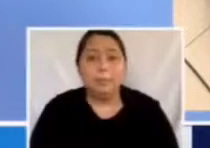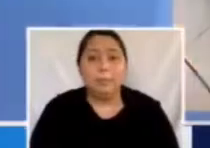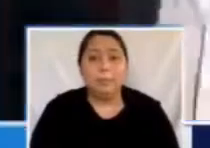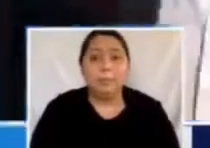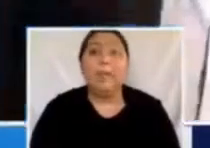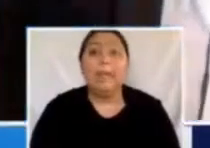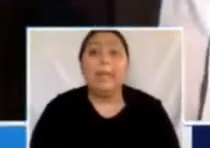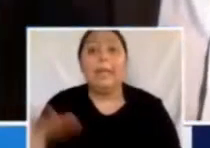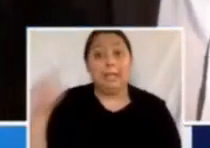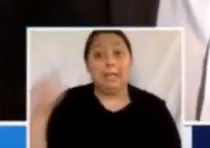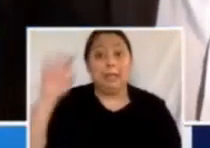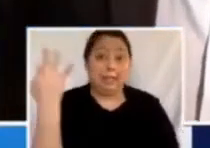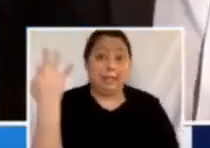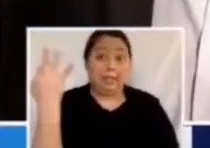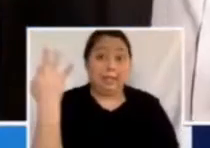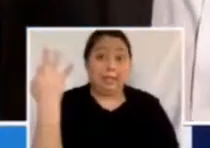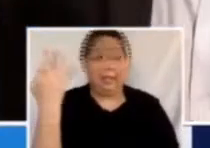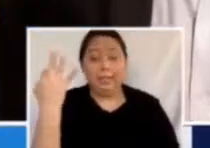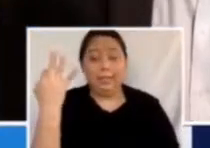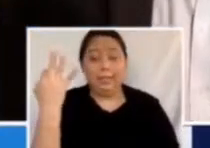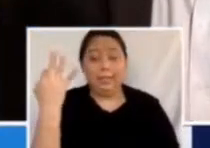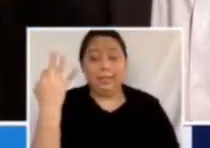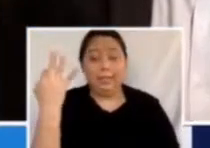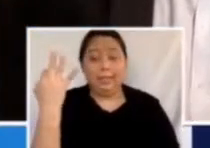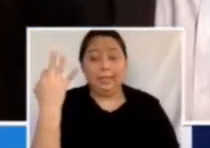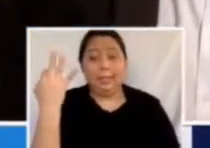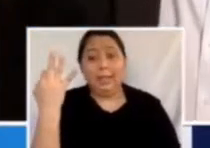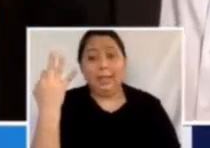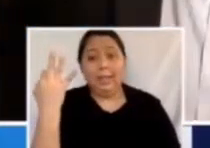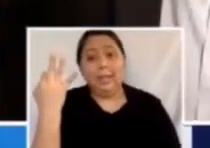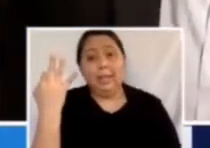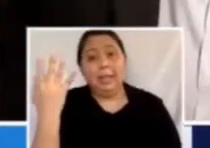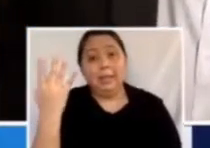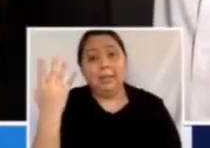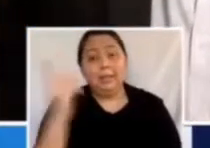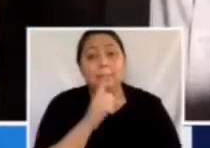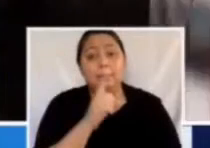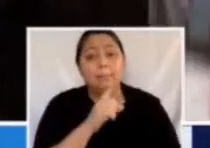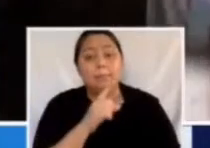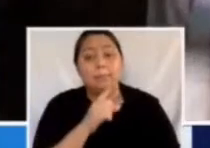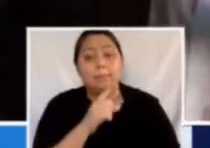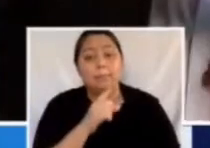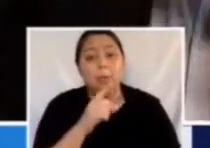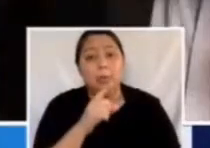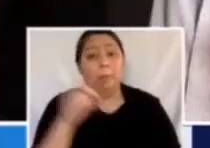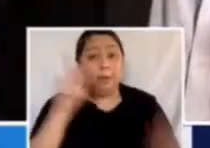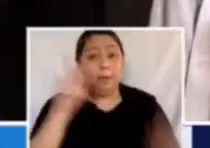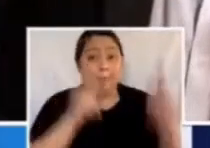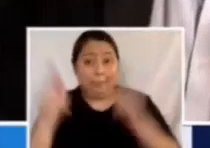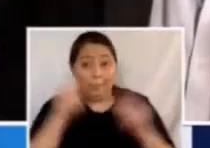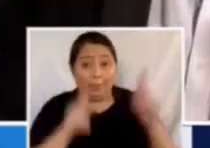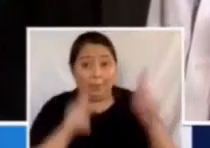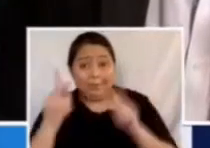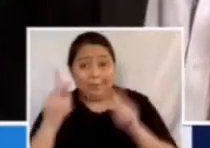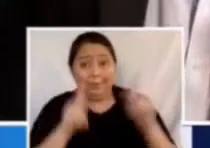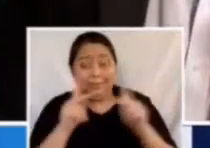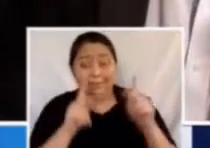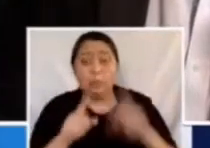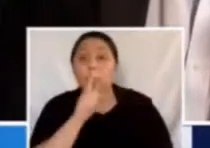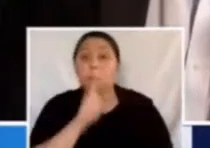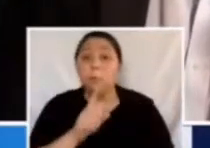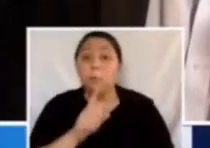Okay, Queenie, ano ang mensahe mo sa mga kapwa OFW? Hindi ka pala OFW dyan, ikaw pala isang